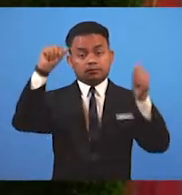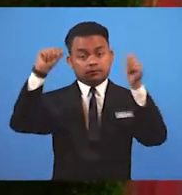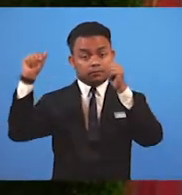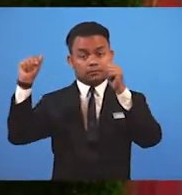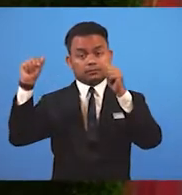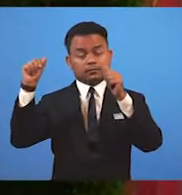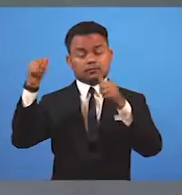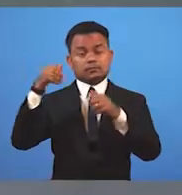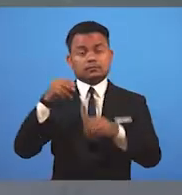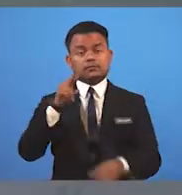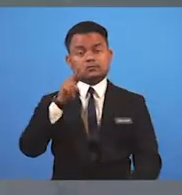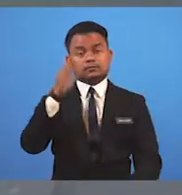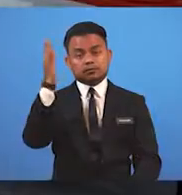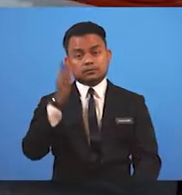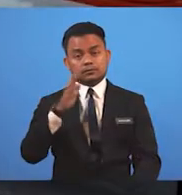plastik pembungkusan